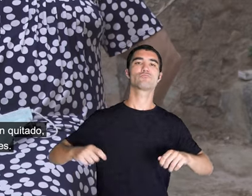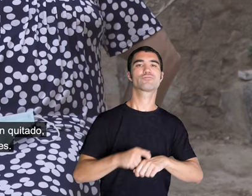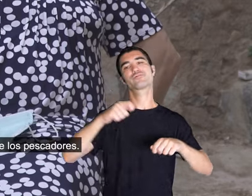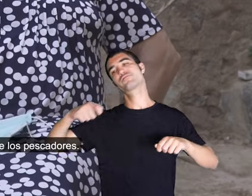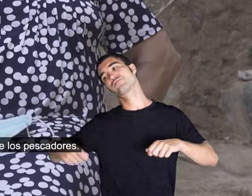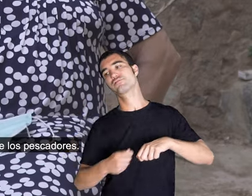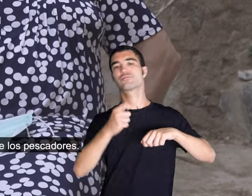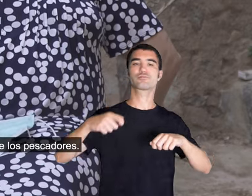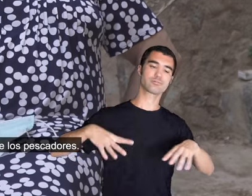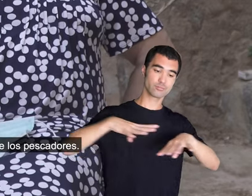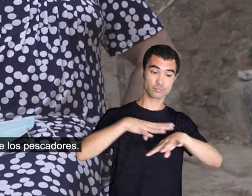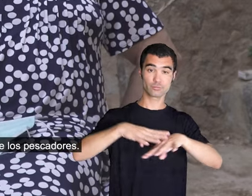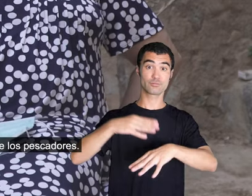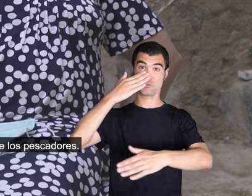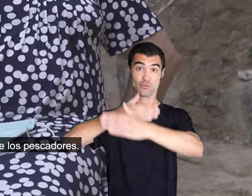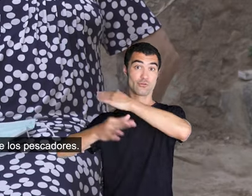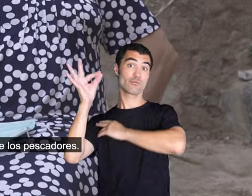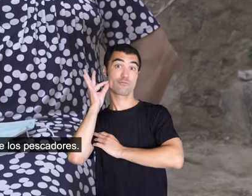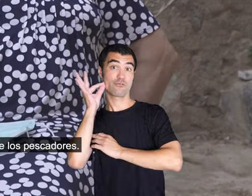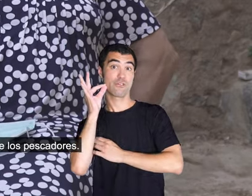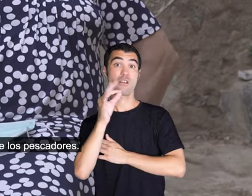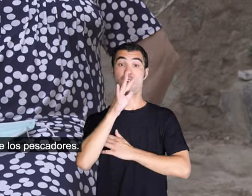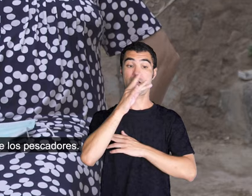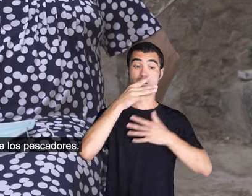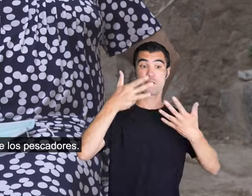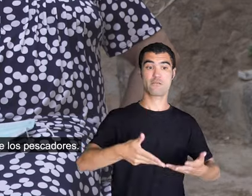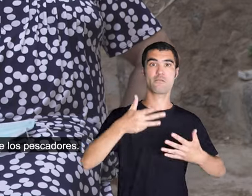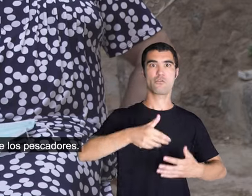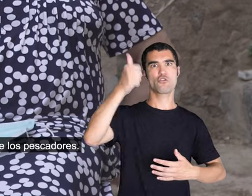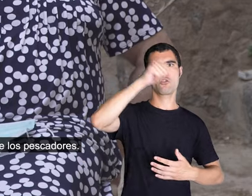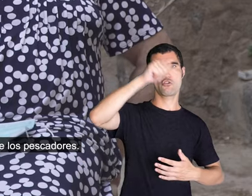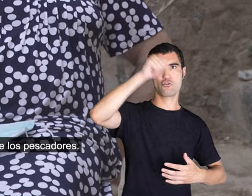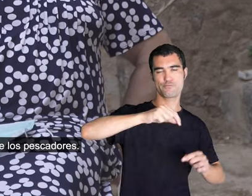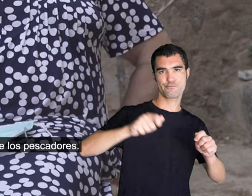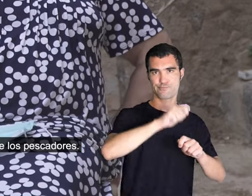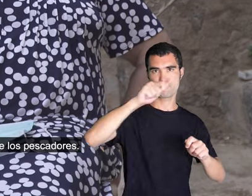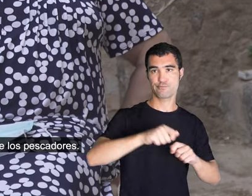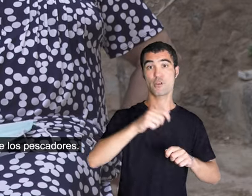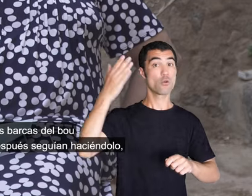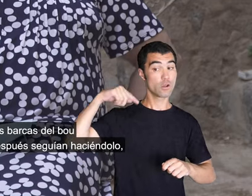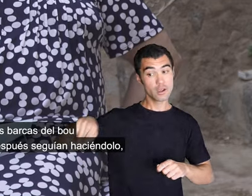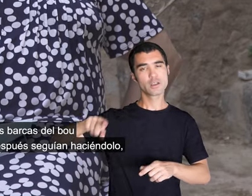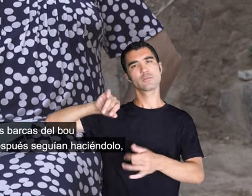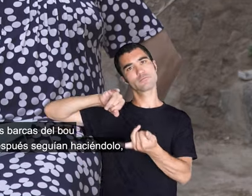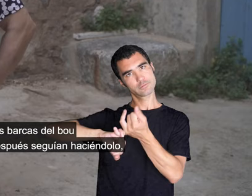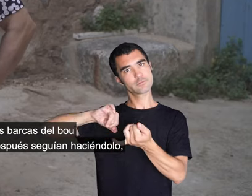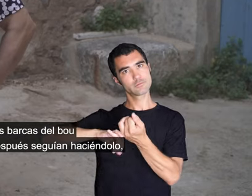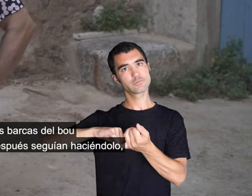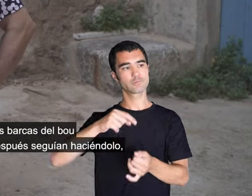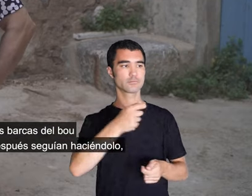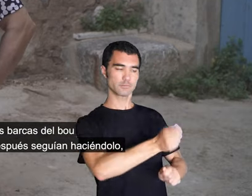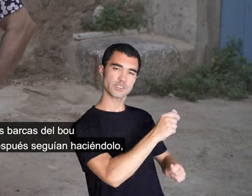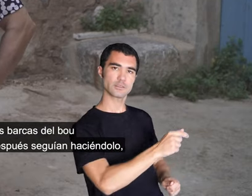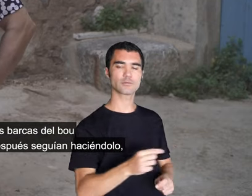Eren dones, sí. Perquè ara són homes que cosen. Llavors eren les dones dels pescadors. Sí. I no